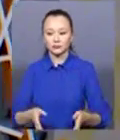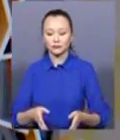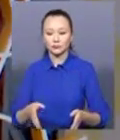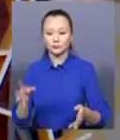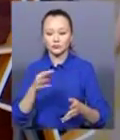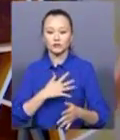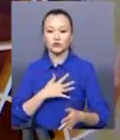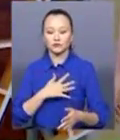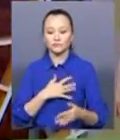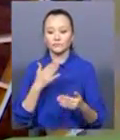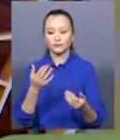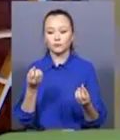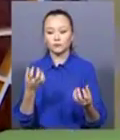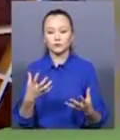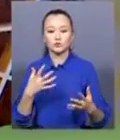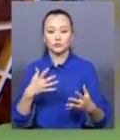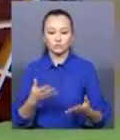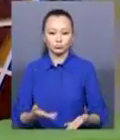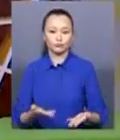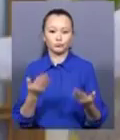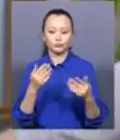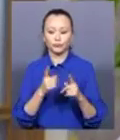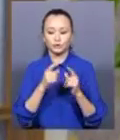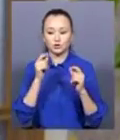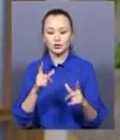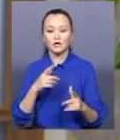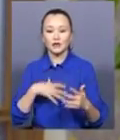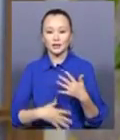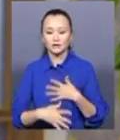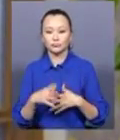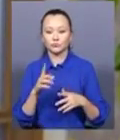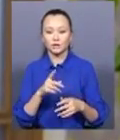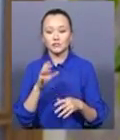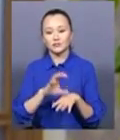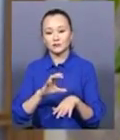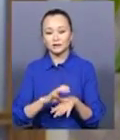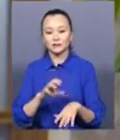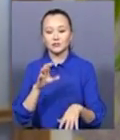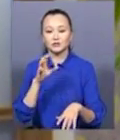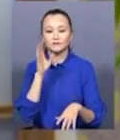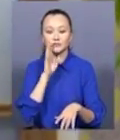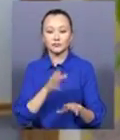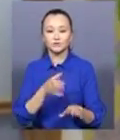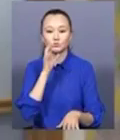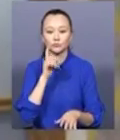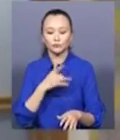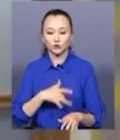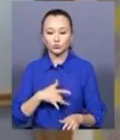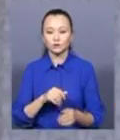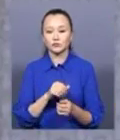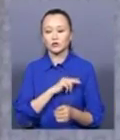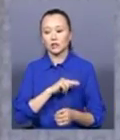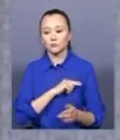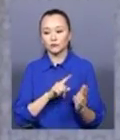растягиваетесь, дышите, вы просто будете организм. Желательно еще до разминки просто стакан водички, то есть чтобы вот желудок заработал, чтобы все